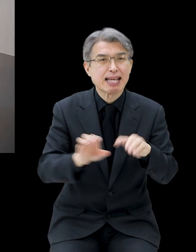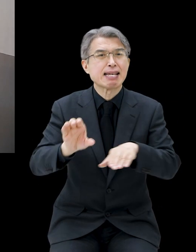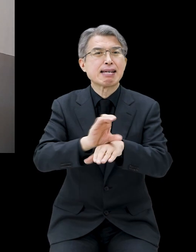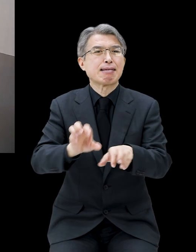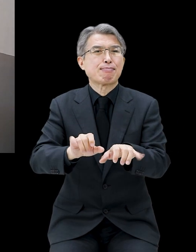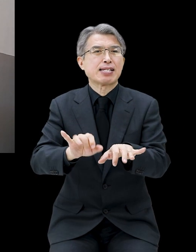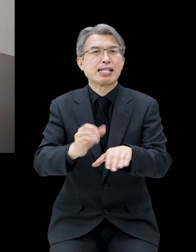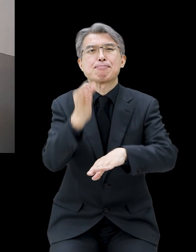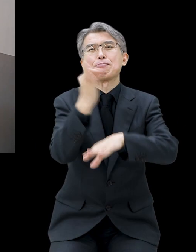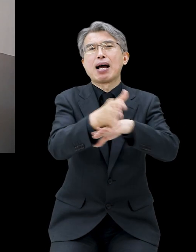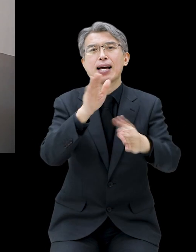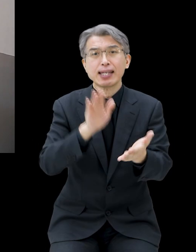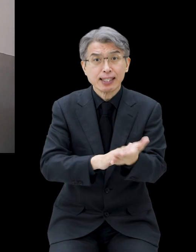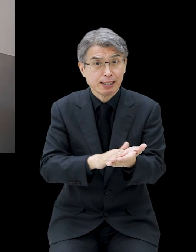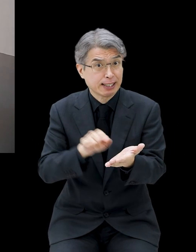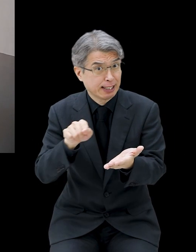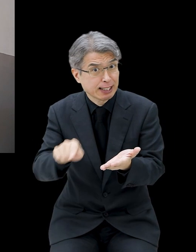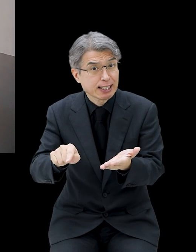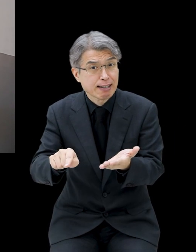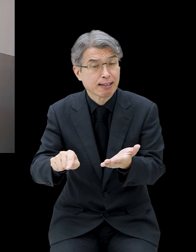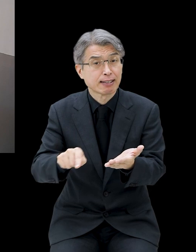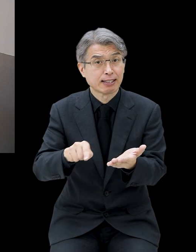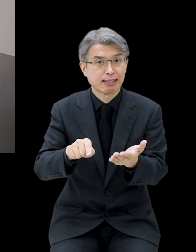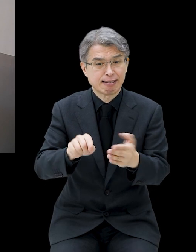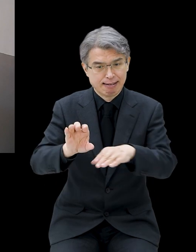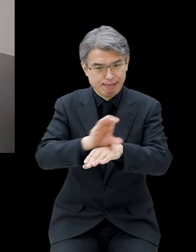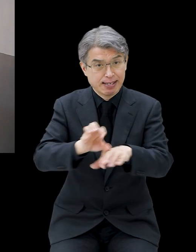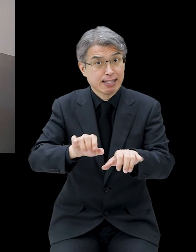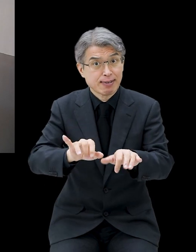PC를 구입을 해서 한번